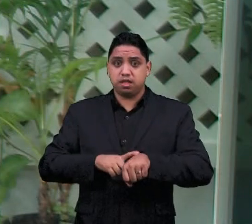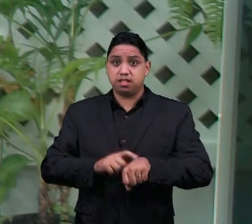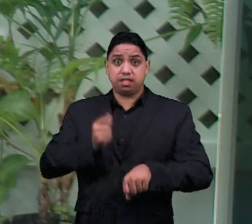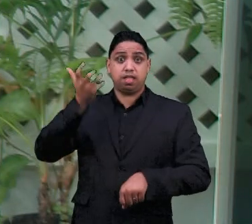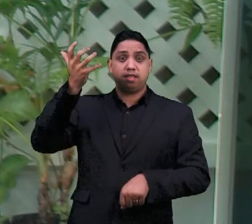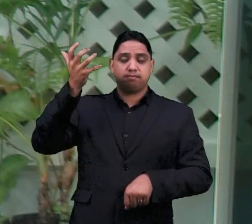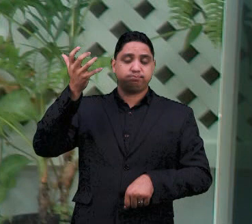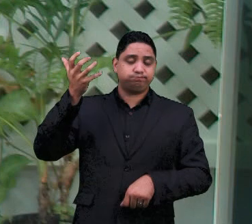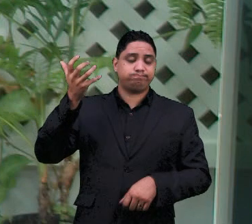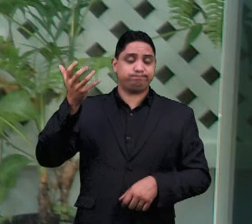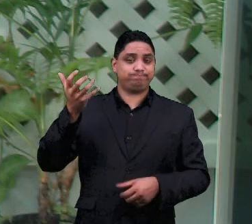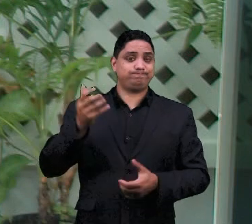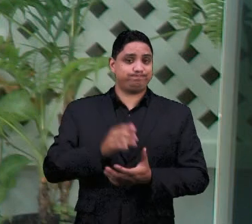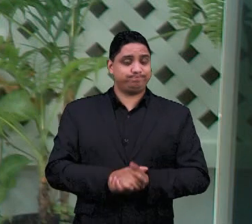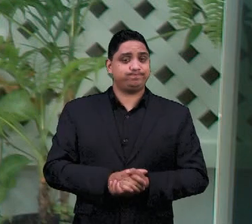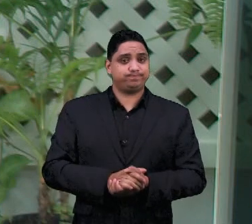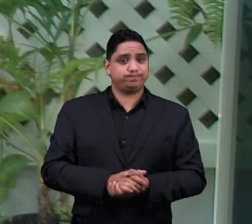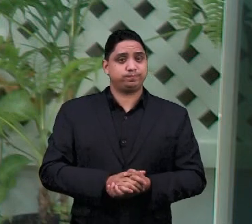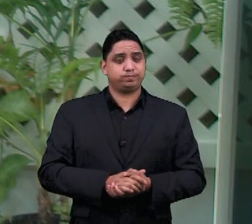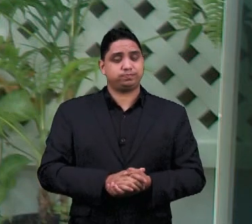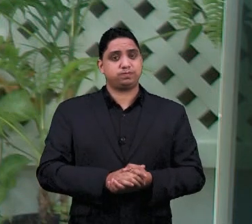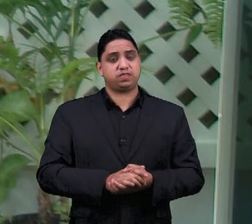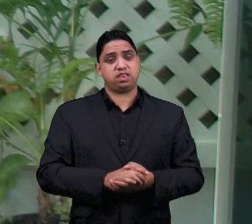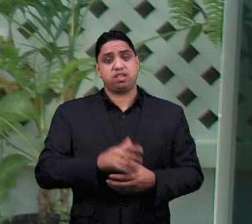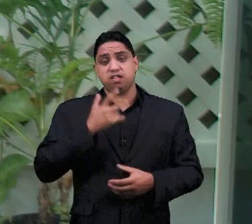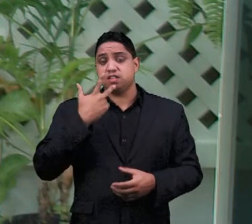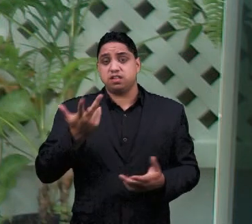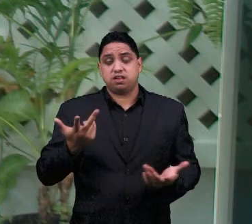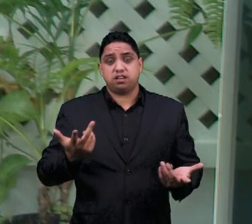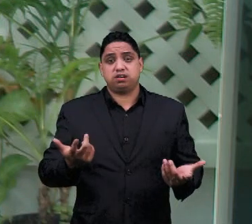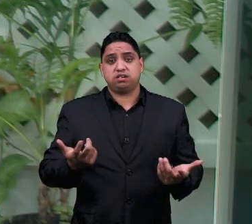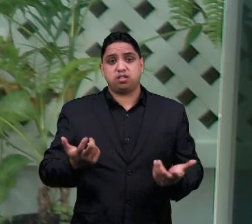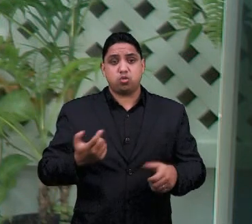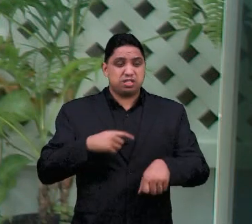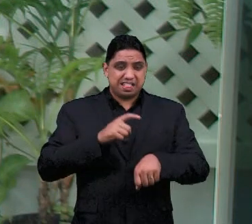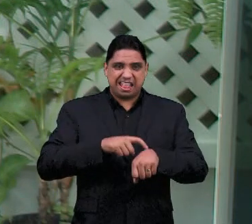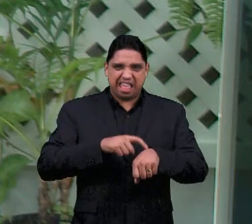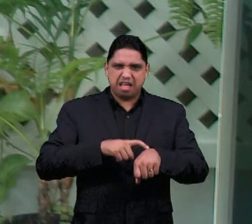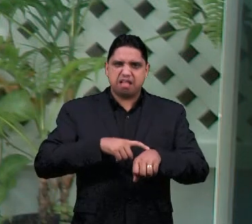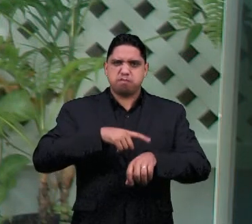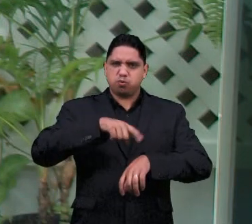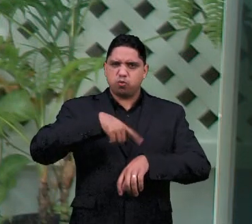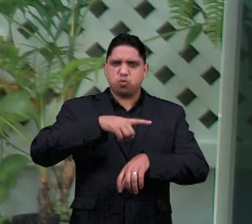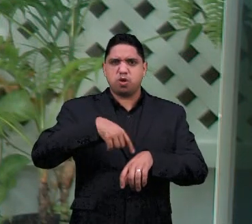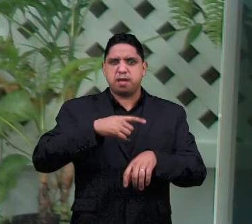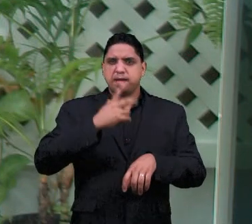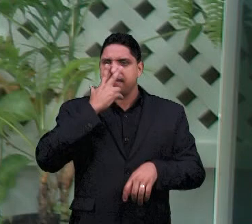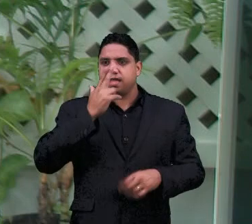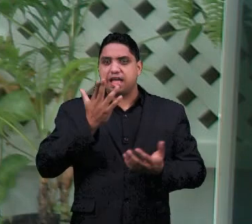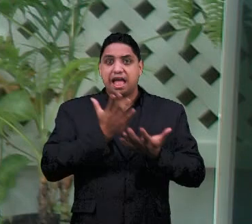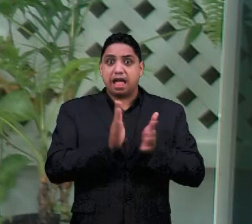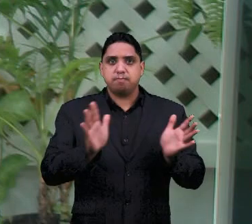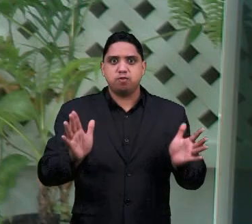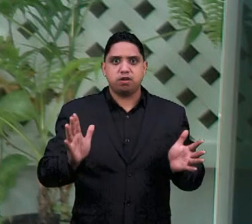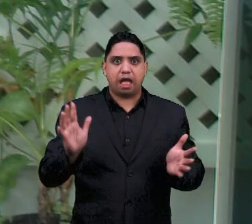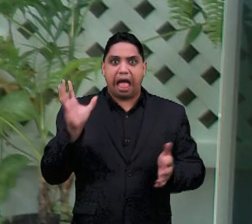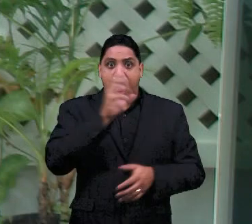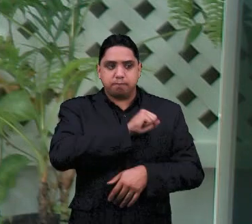quel moment, nous pouvons être appelés. Je dis toujours, je vais continuer à dire, le temps,